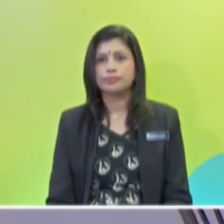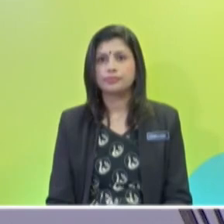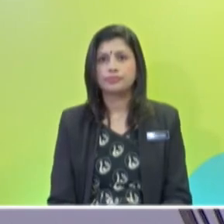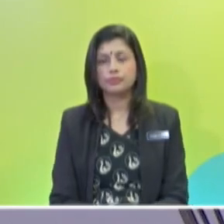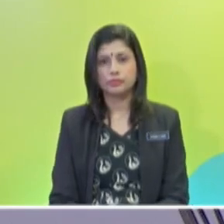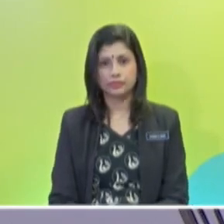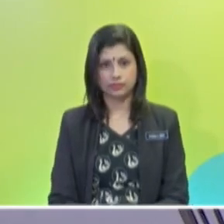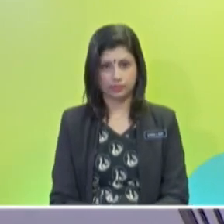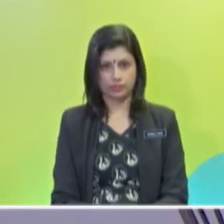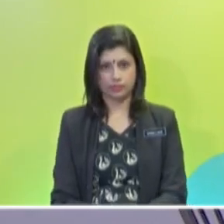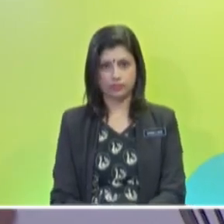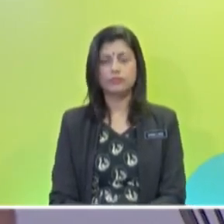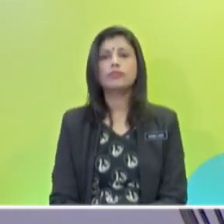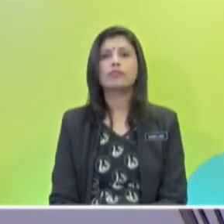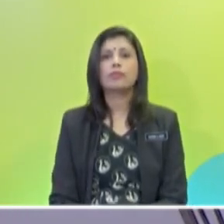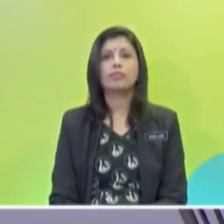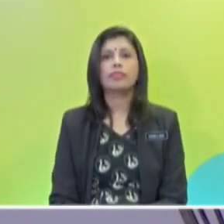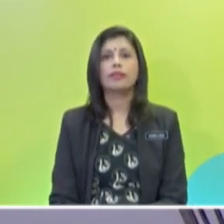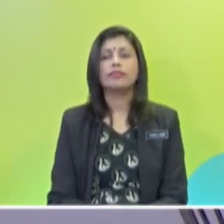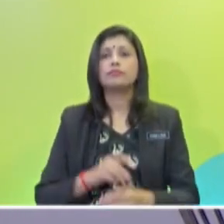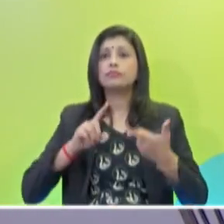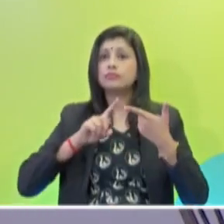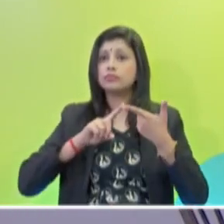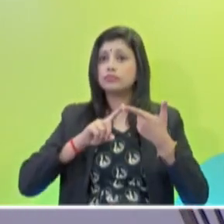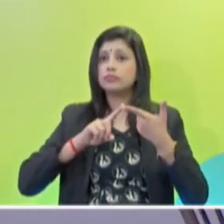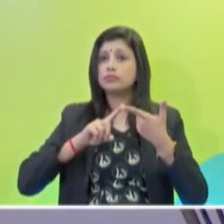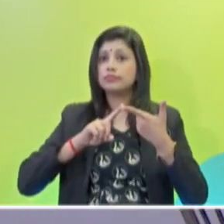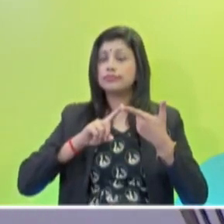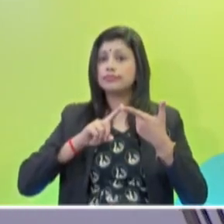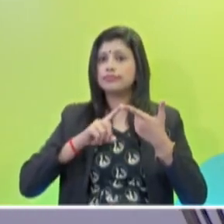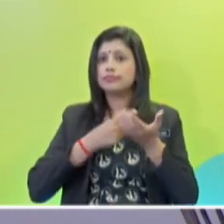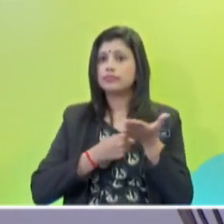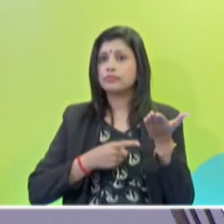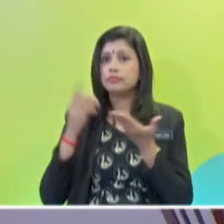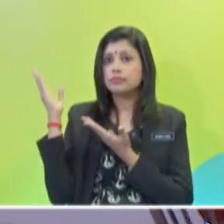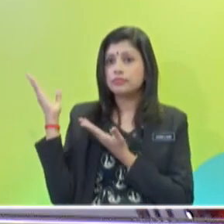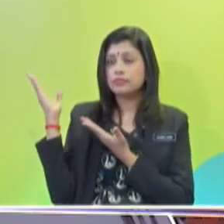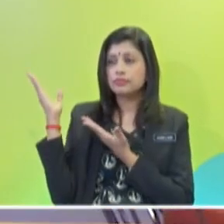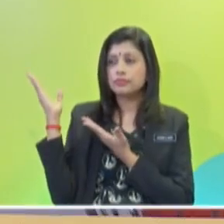ini sawi cikgu. Yang kedua, sebelah sawi tu sayur apa? Yang kedua pula adalah